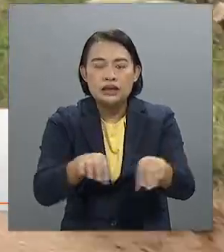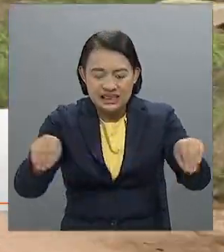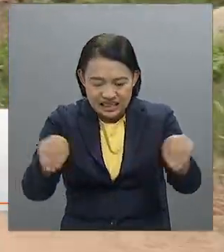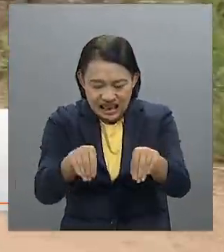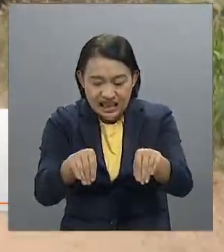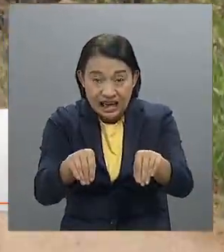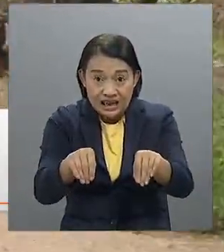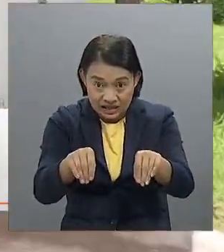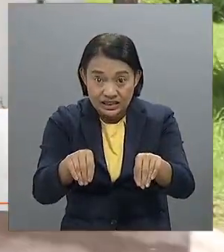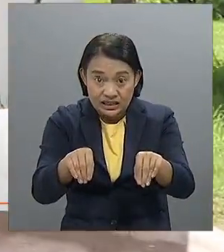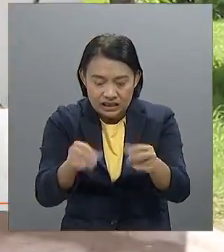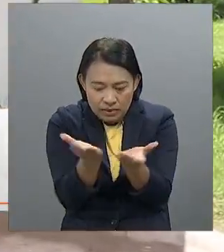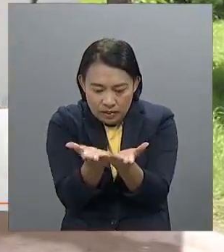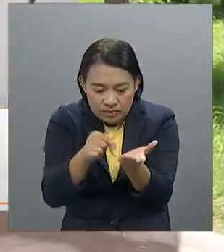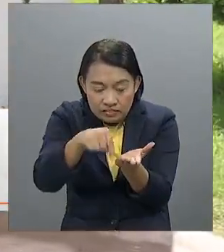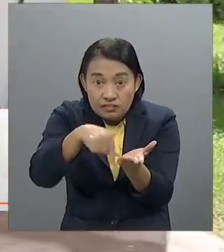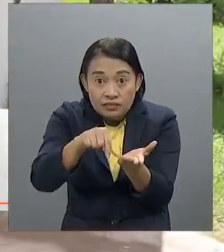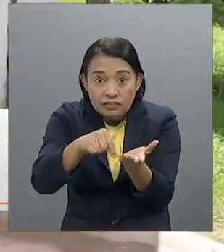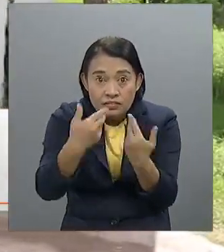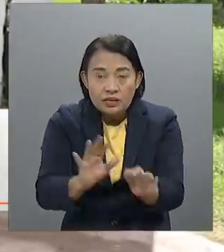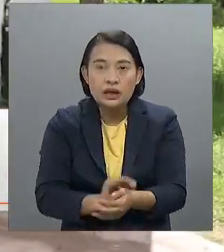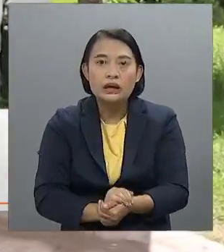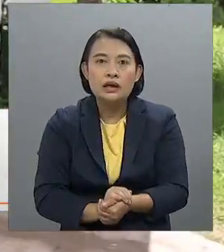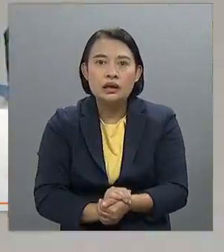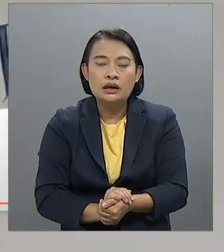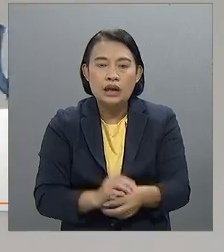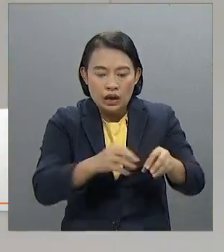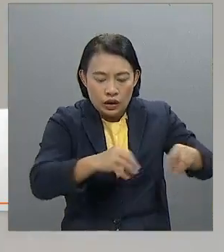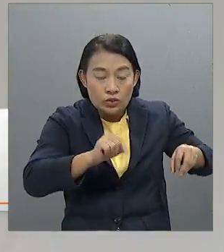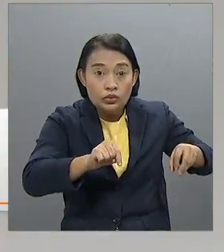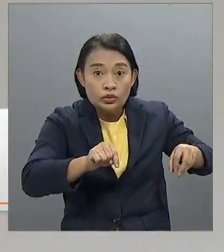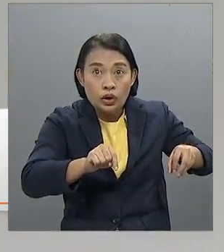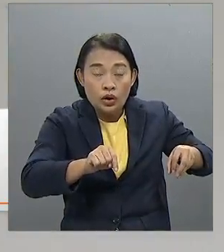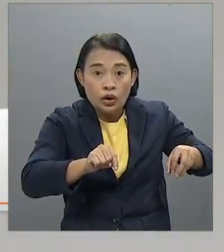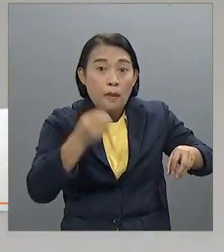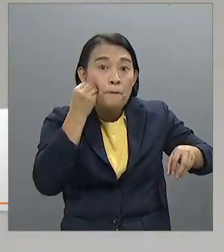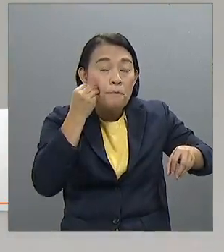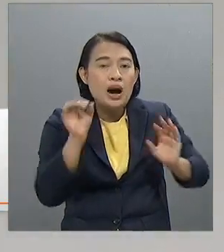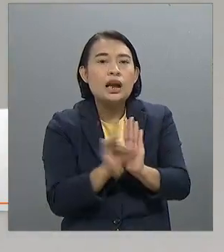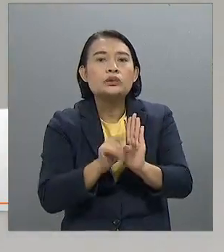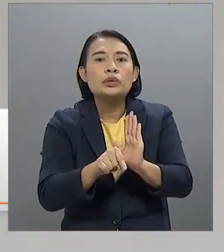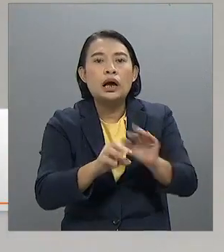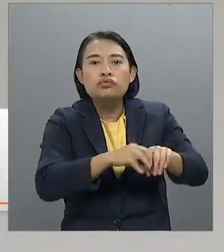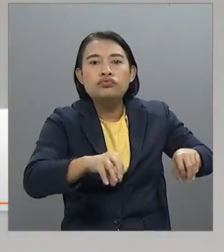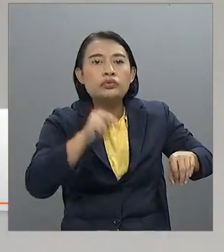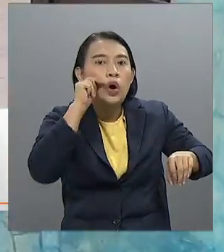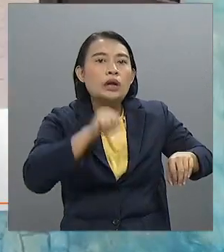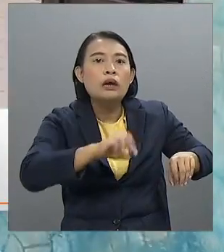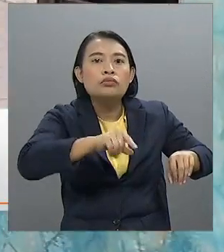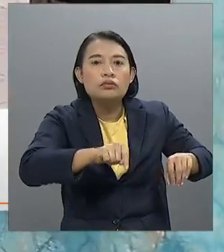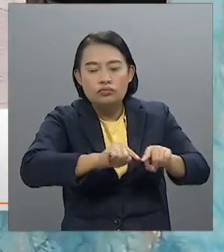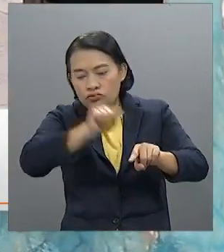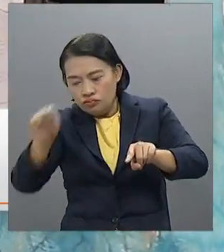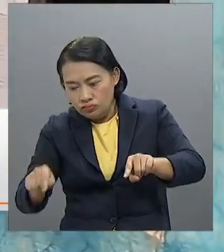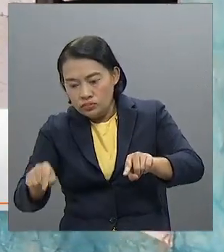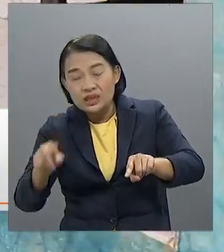ให้ท่อน้ำประปาของเทศบาลมันไปสิ้นสุดอยู่ที่บ้านหลังสุดท้ายของแนวเขตซึ่งห่างจากผู้ร้องผู้ที่ไม่มีน้ำใช้เพีย